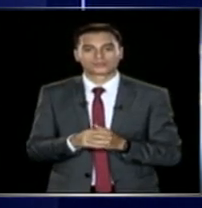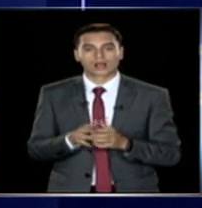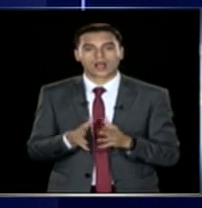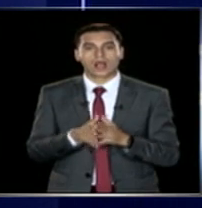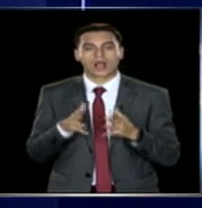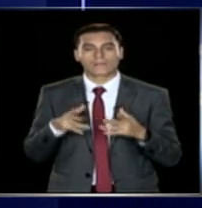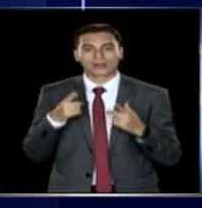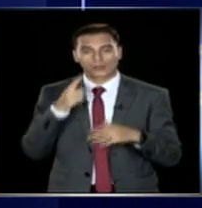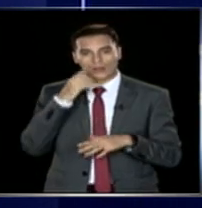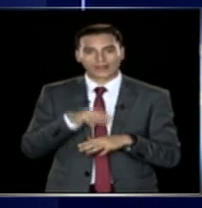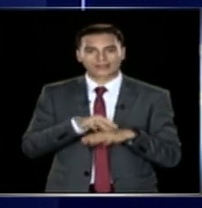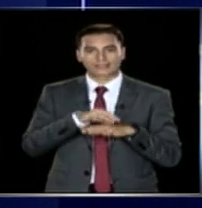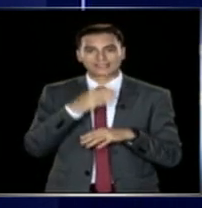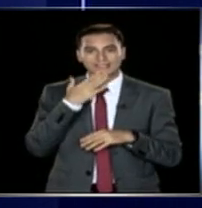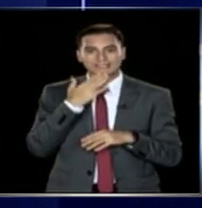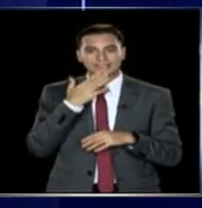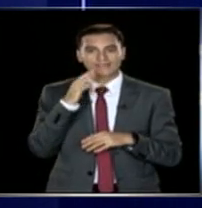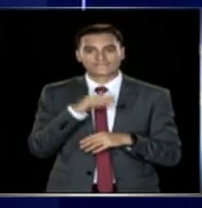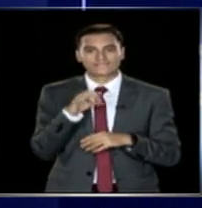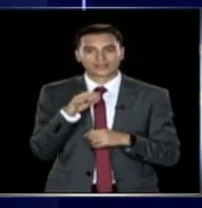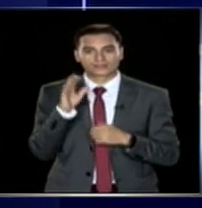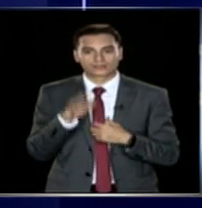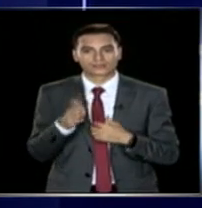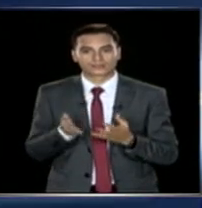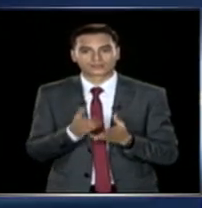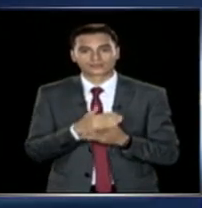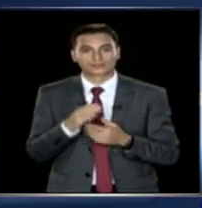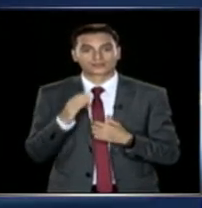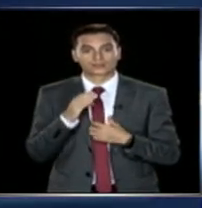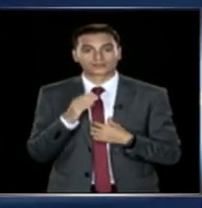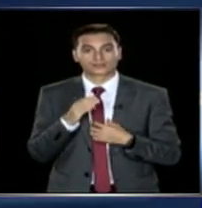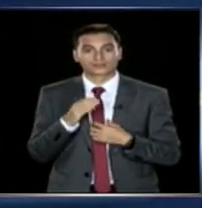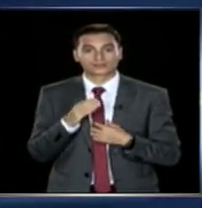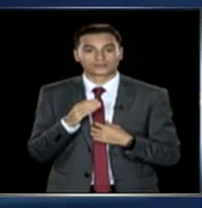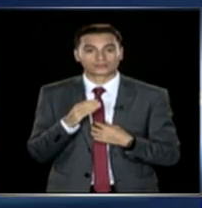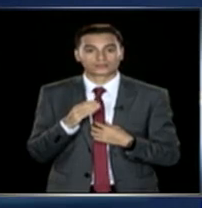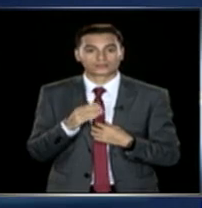أكبر دولة فيها سكان في آسيا هي إيه؟ دوس على البازر. إجابتك